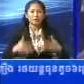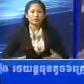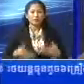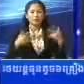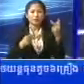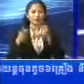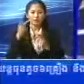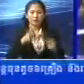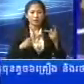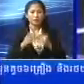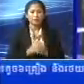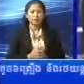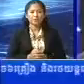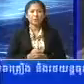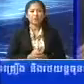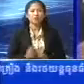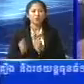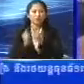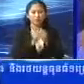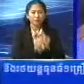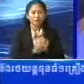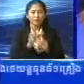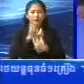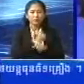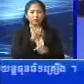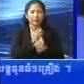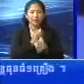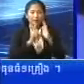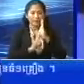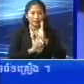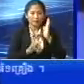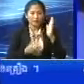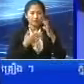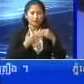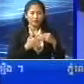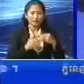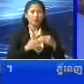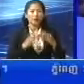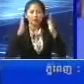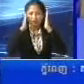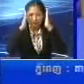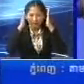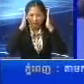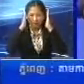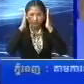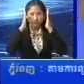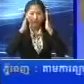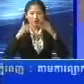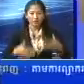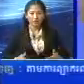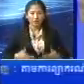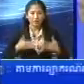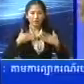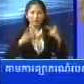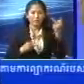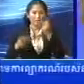បស់បងប្អូនភ្ជាប់ជាមួយនេះក្រសួងការងារបញ្ជាក់ថារាជរដ្ឋាភិបាលតែងតែយកចិត្តទុកដាក់ដល់ជីវភាពរបស់បង